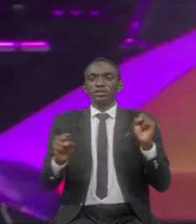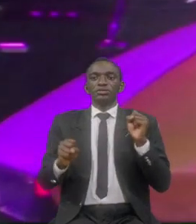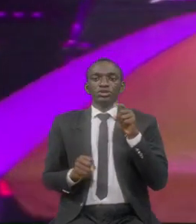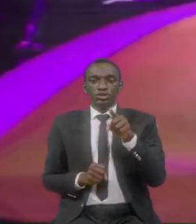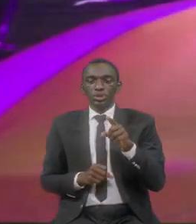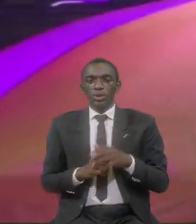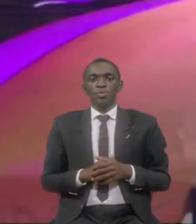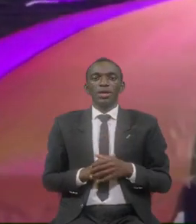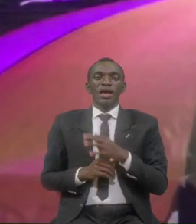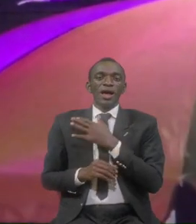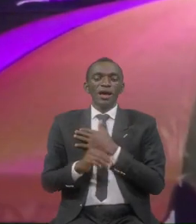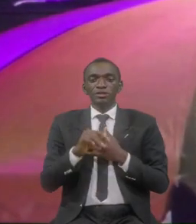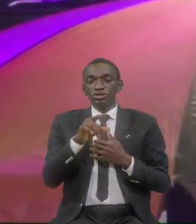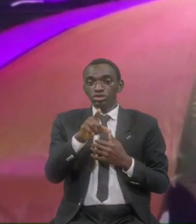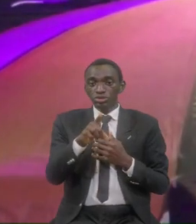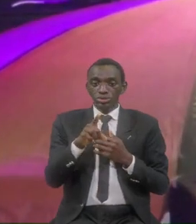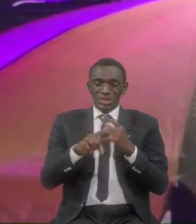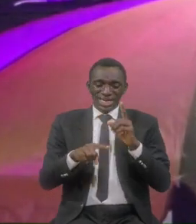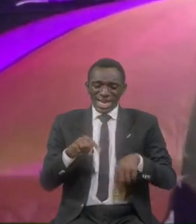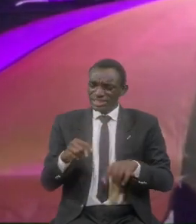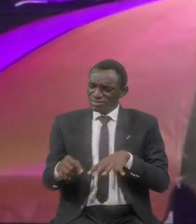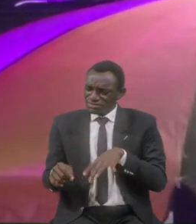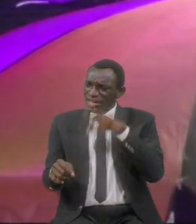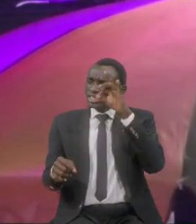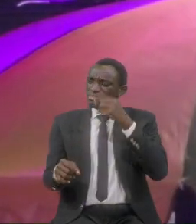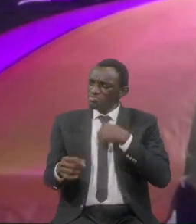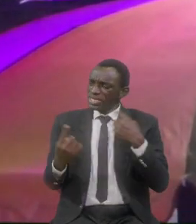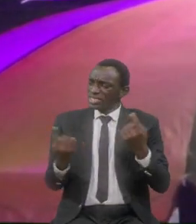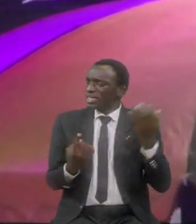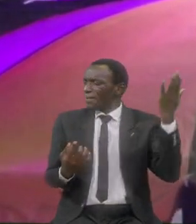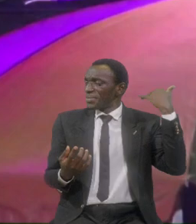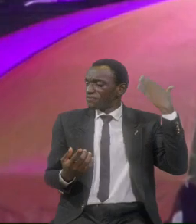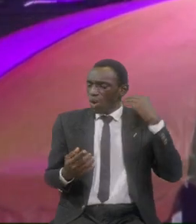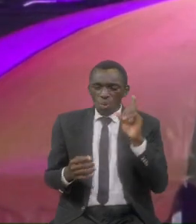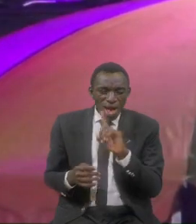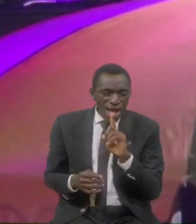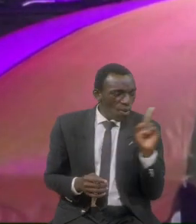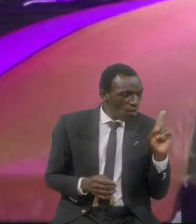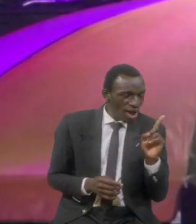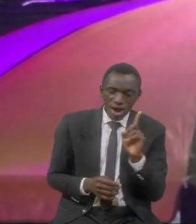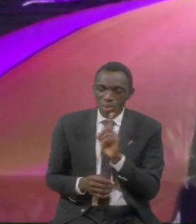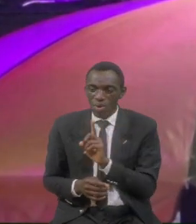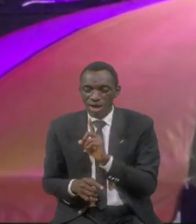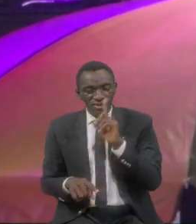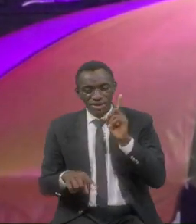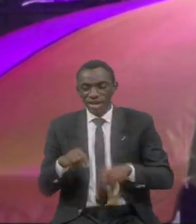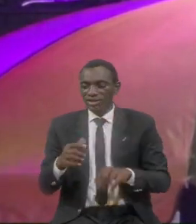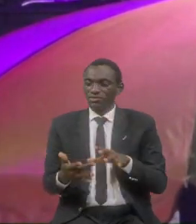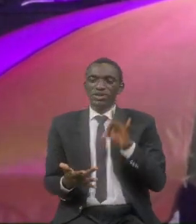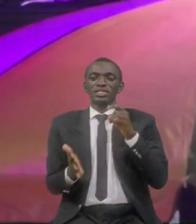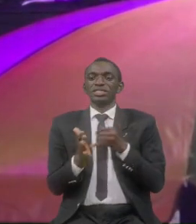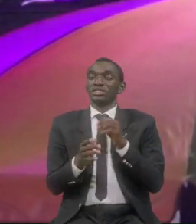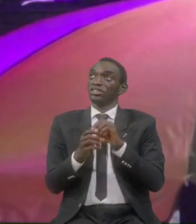cannot find a trace of the sins you are forgiven of in any book in heaven. O